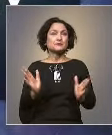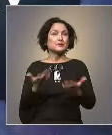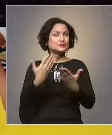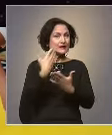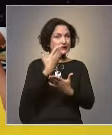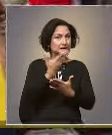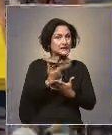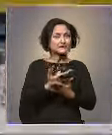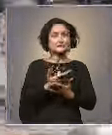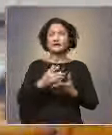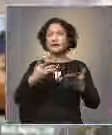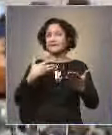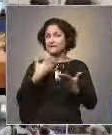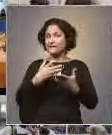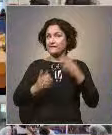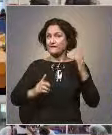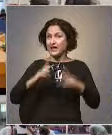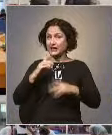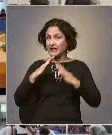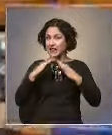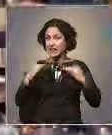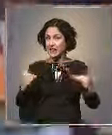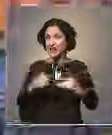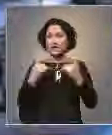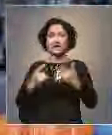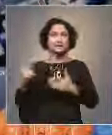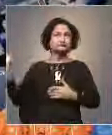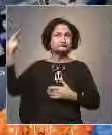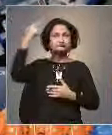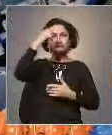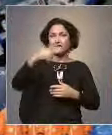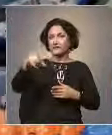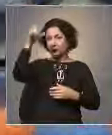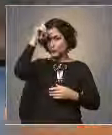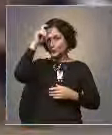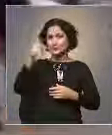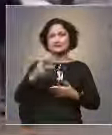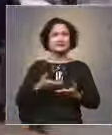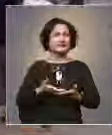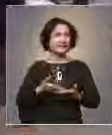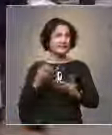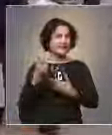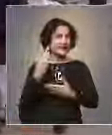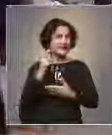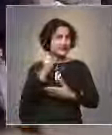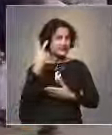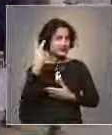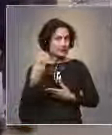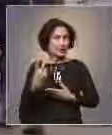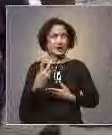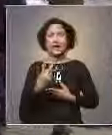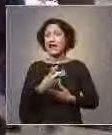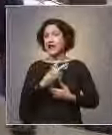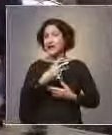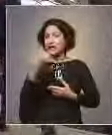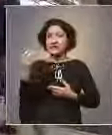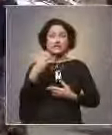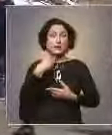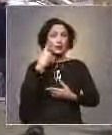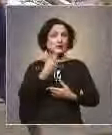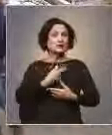за участие в космическия тренировачен лагер в Турция през 2022. 300 годишнината от рождението на